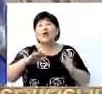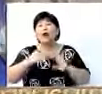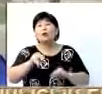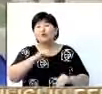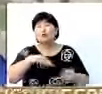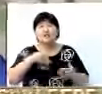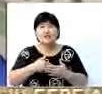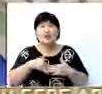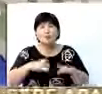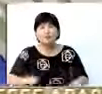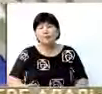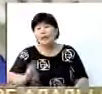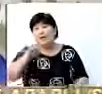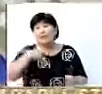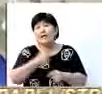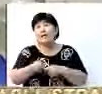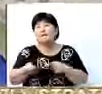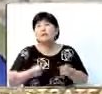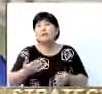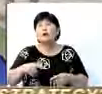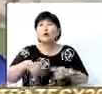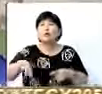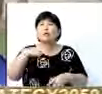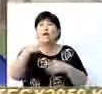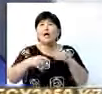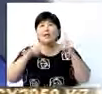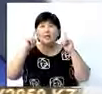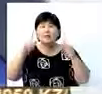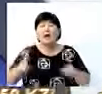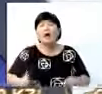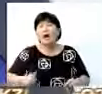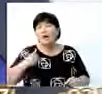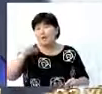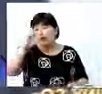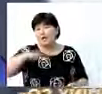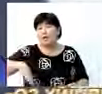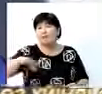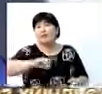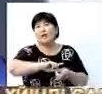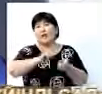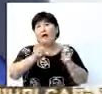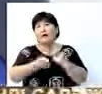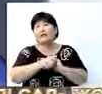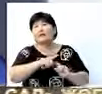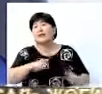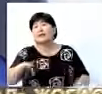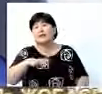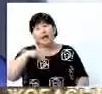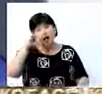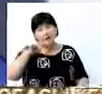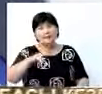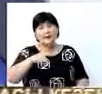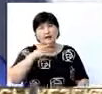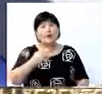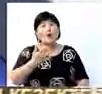істеуде. Елбасымыз отанымызды әлем таныған абыройлы мемлекетке айналдырғаннан кейін